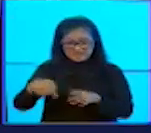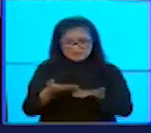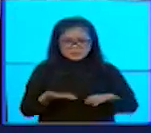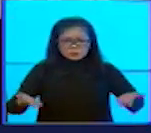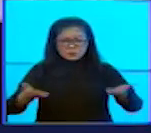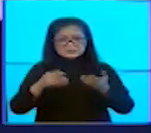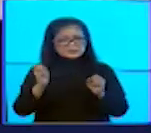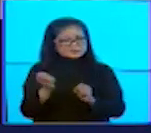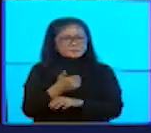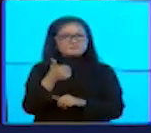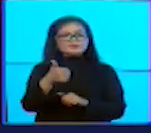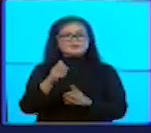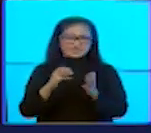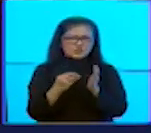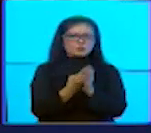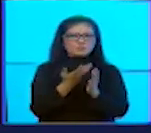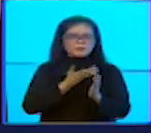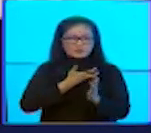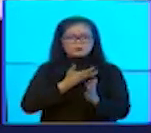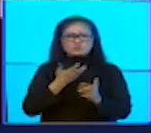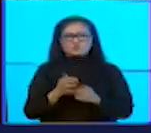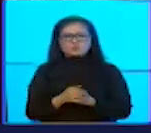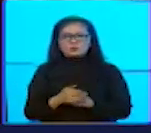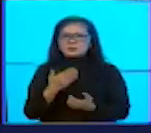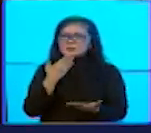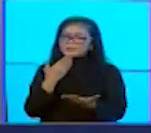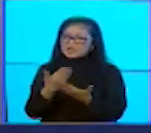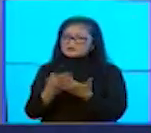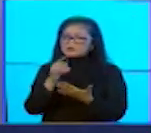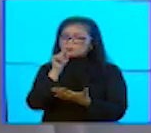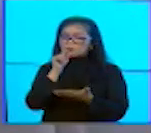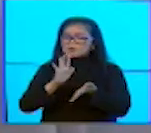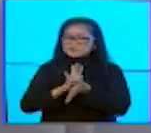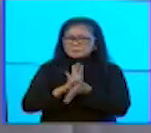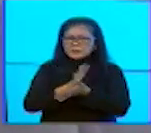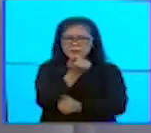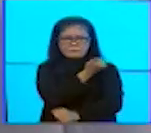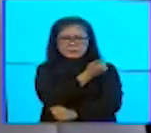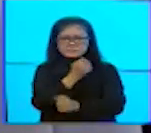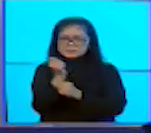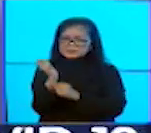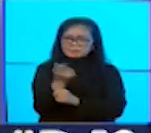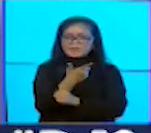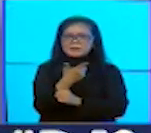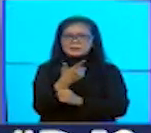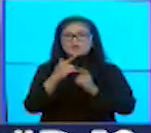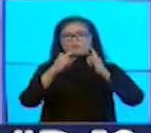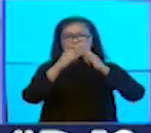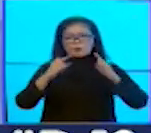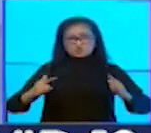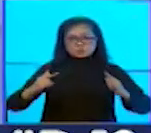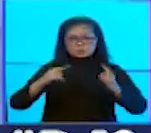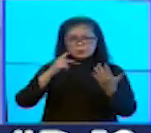jadi saya ikut. Iya, terima kasih atas adanya vaksin gratis. Sejak posko vaksinasi keliling dibuka